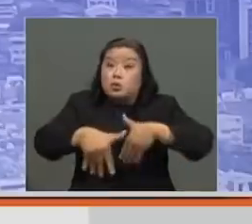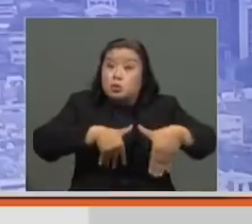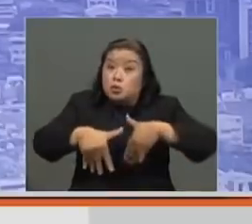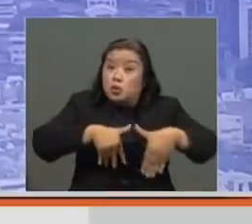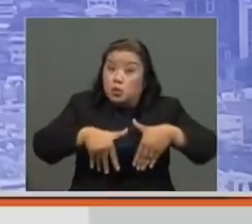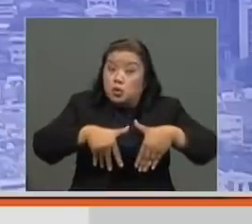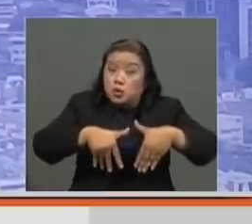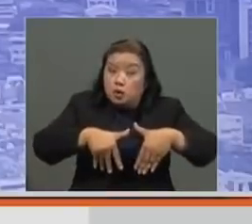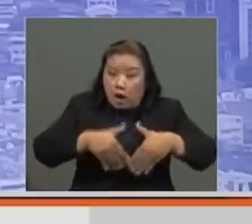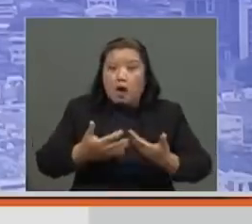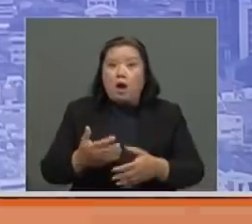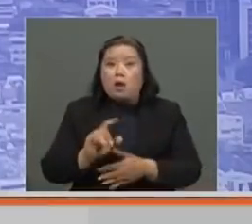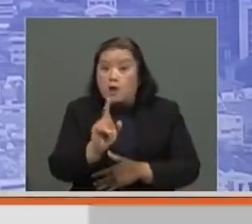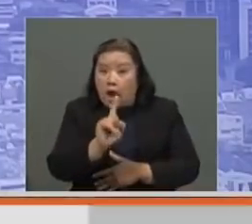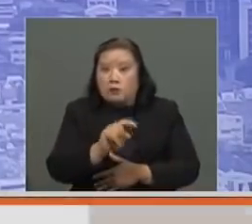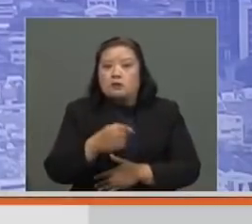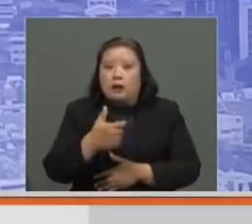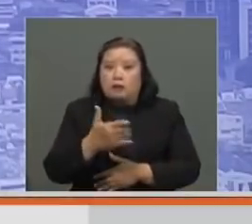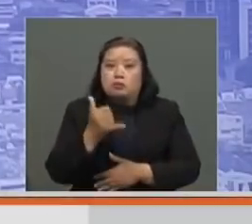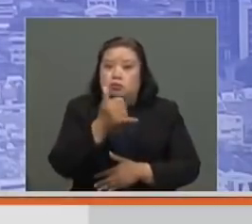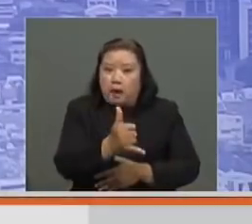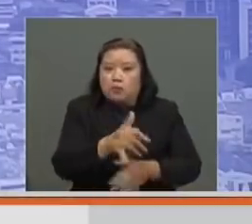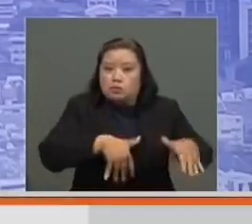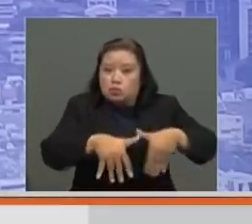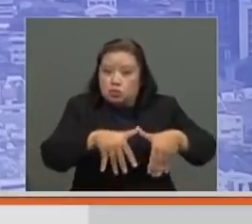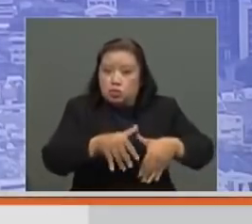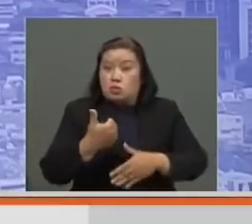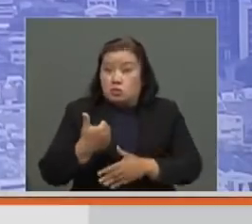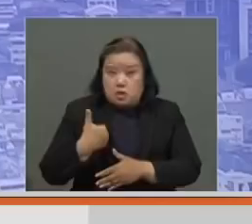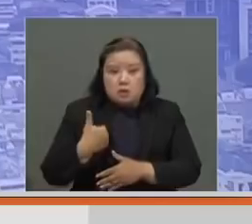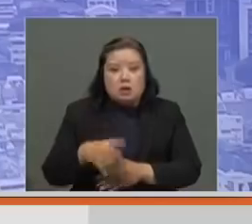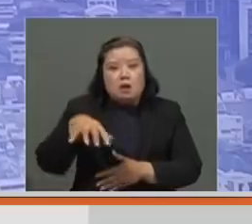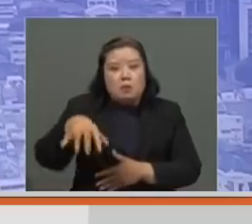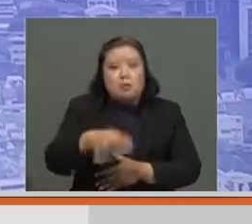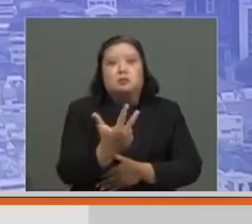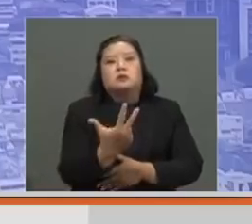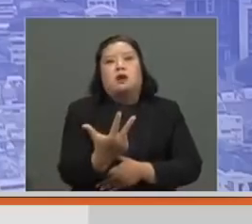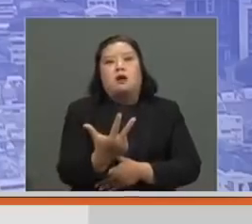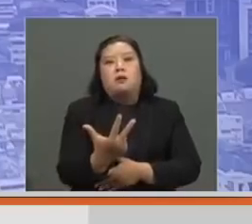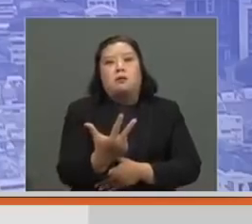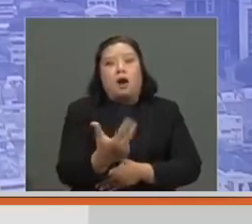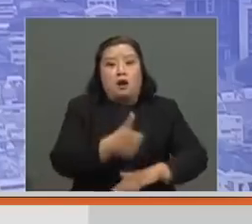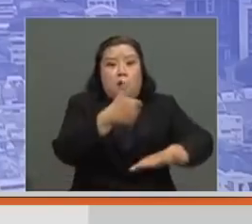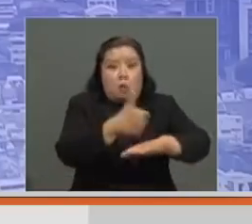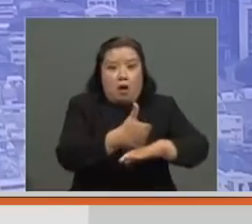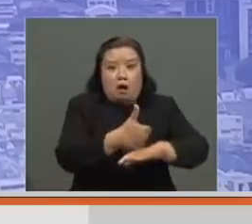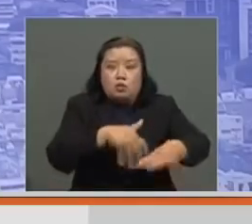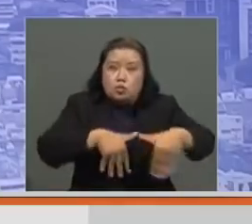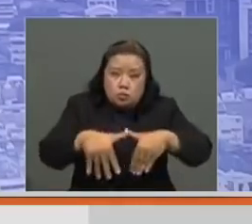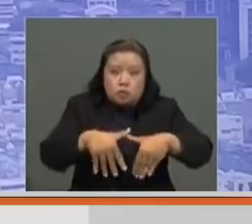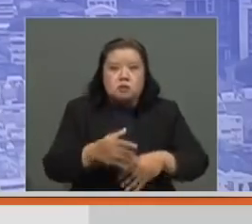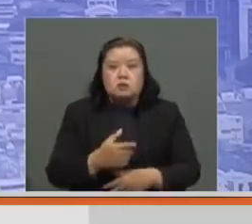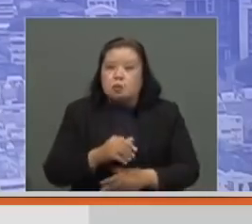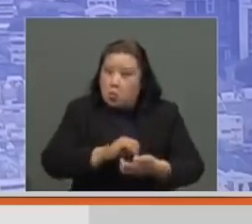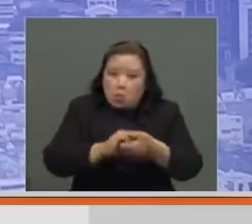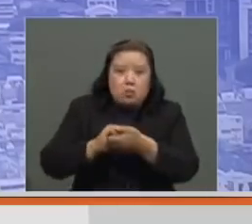ในส่วนของชุมชนที่ลงพื้นที่ในทั้ง3ชุมชนนี้ได้รับความร่วมมือจากแกนน